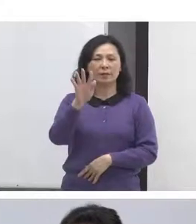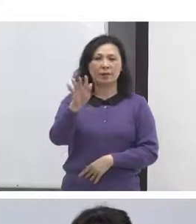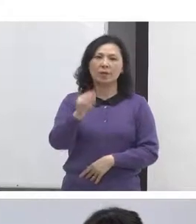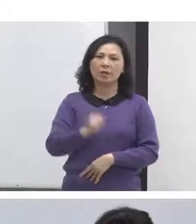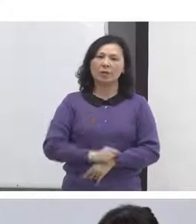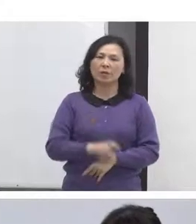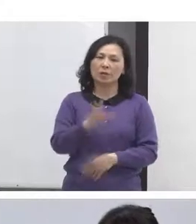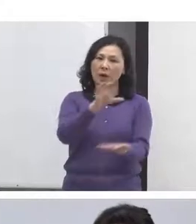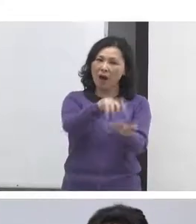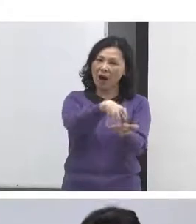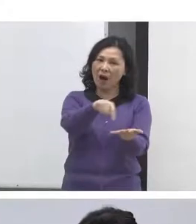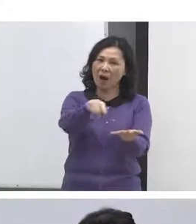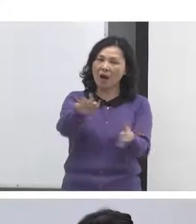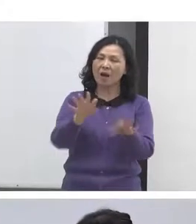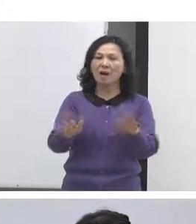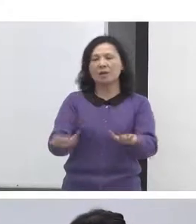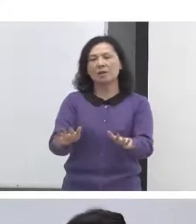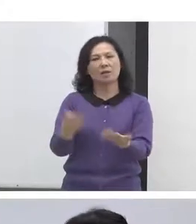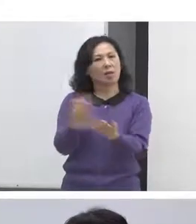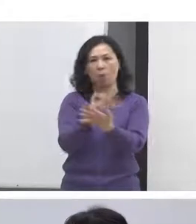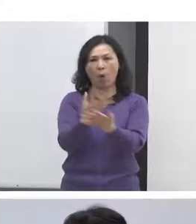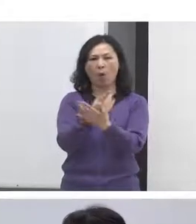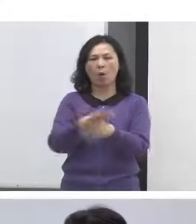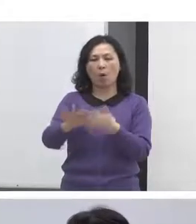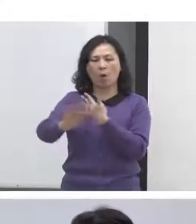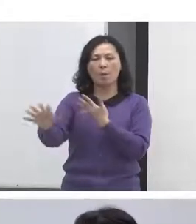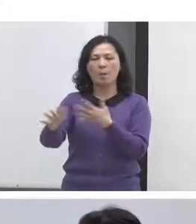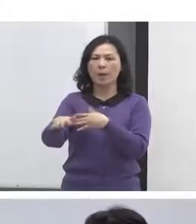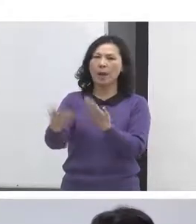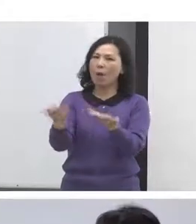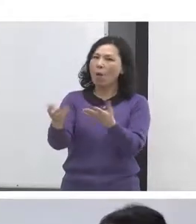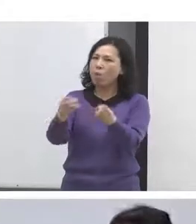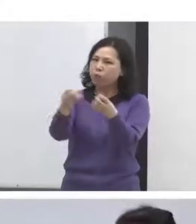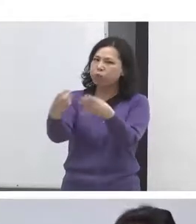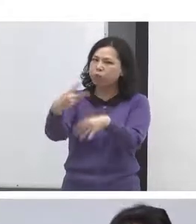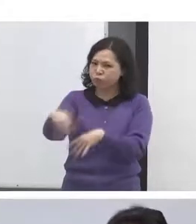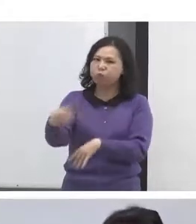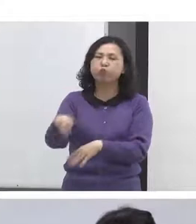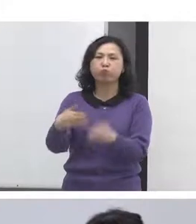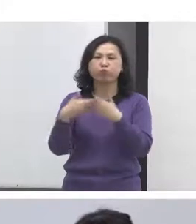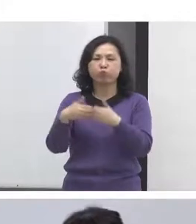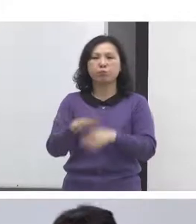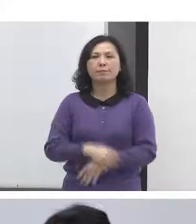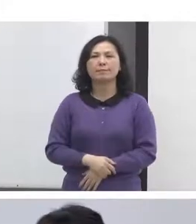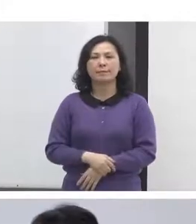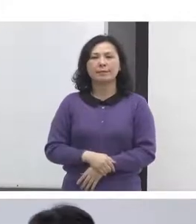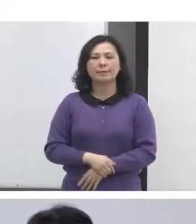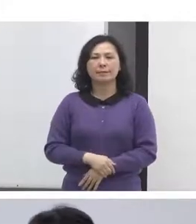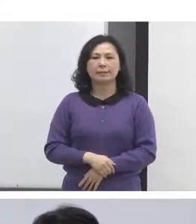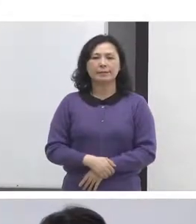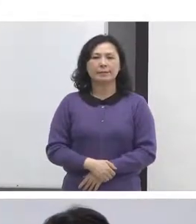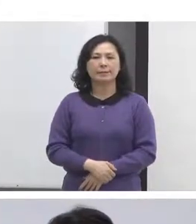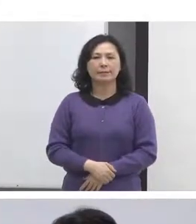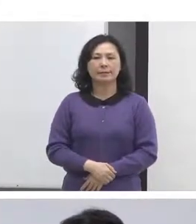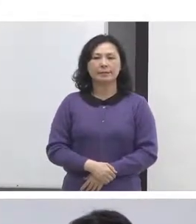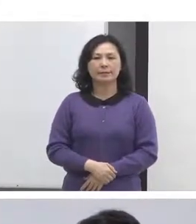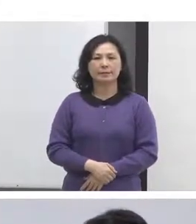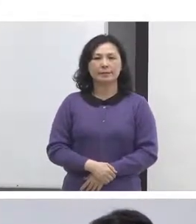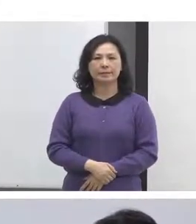license， 但是那还是不够的，还是有很多其他东西需要讨论哈。那这个就是后面两大段的部分。那